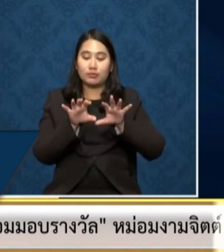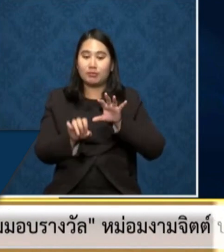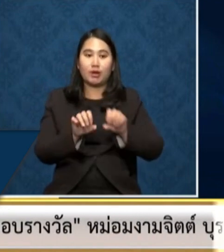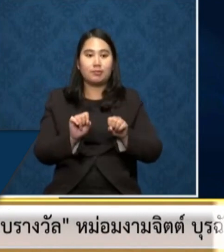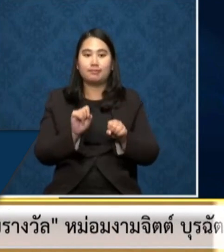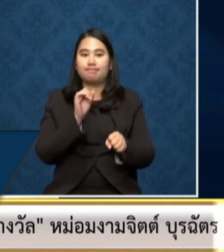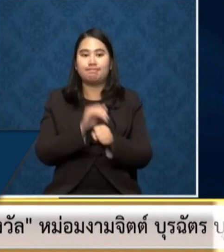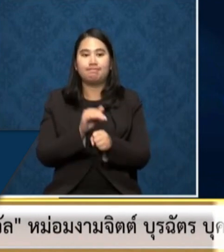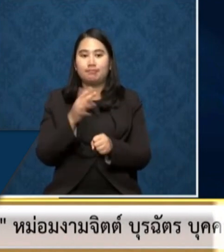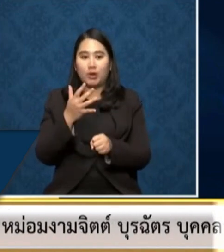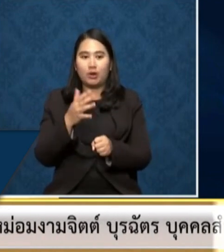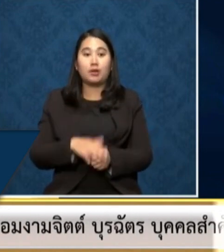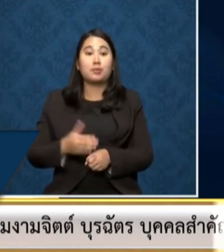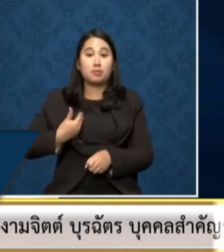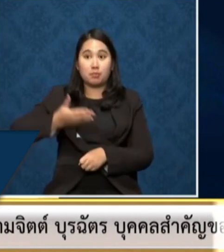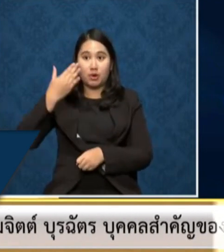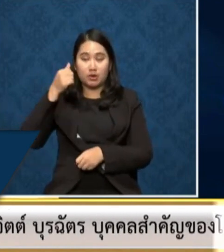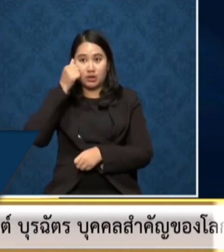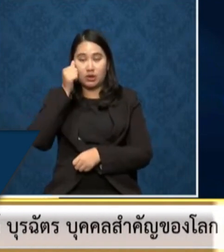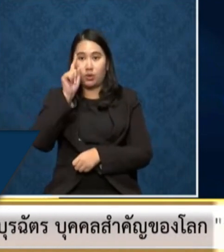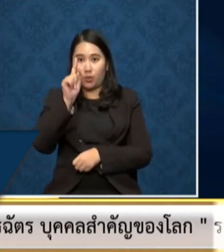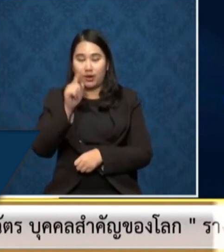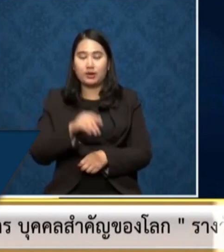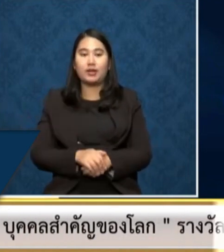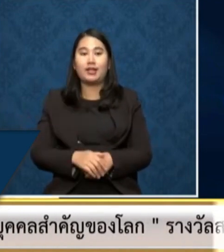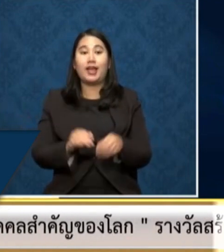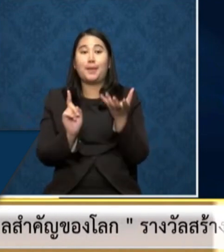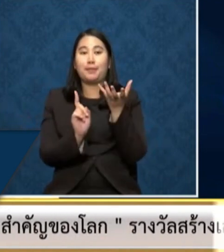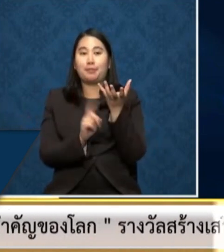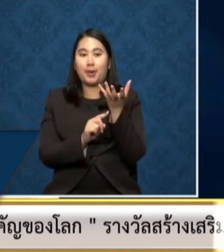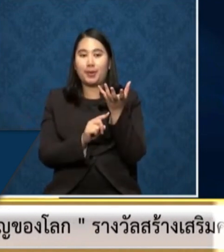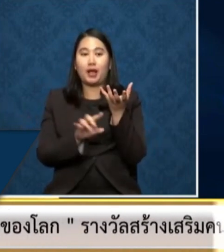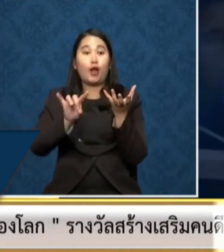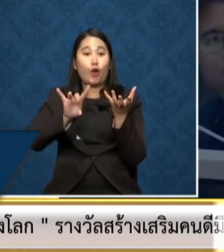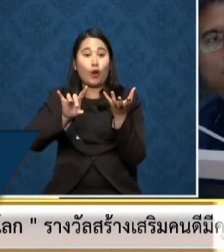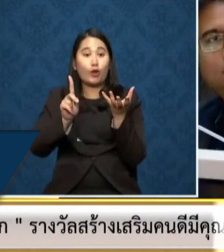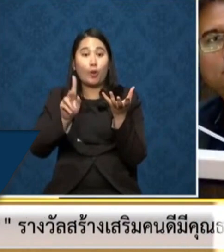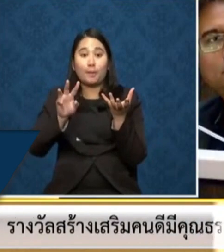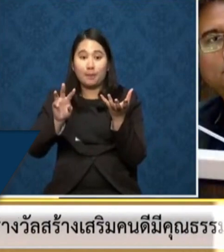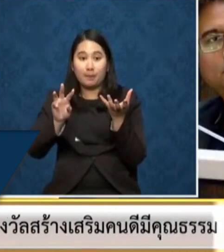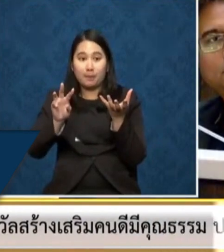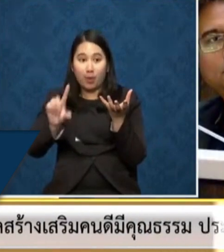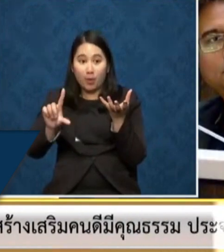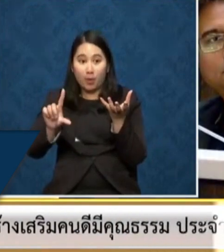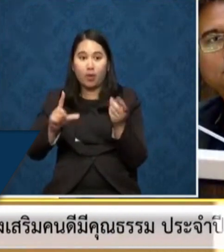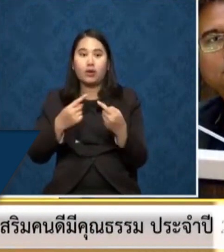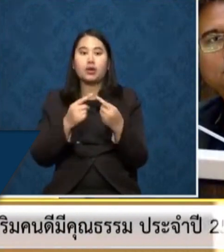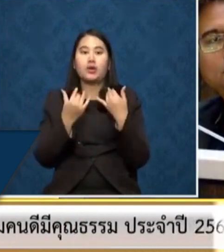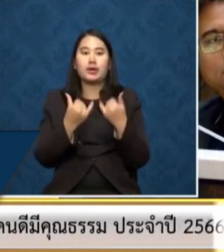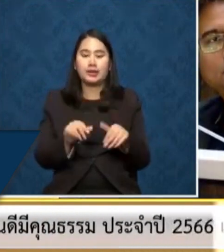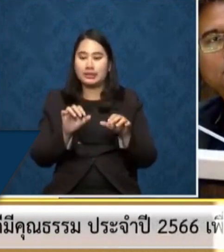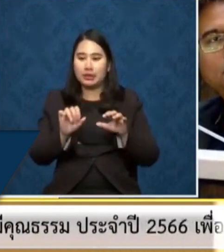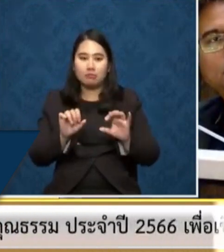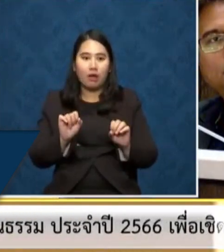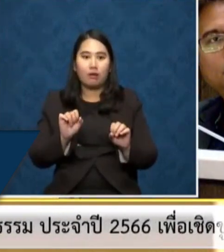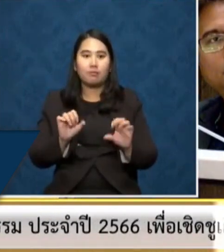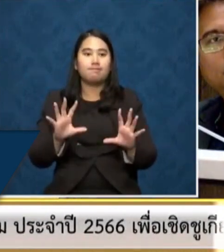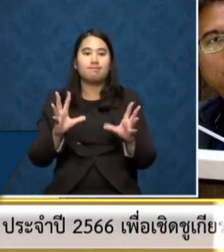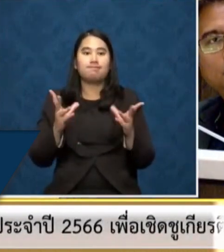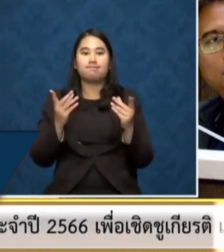จากที่เคยจับปลาได้วันนึงเป็นร้อยๆกิโลกรัมแต่มาวันนี้ปลาที่จับได้หายไปกว่า